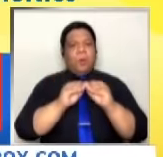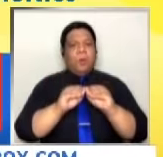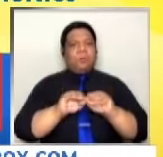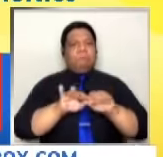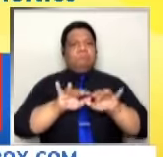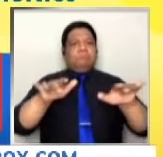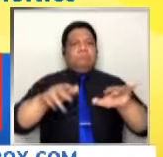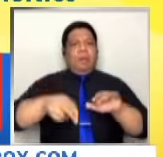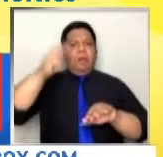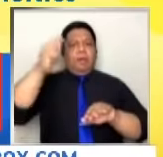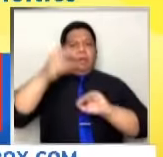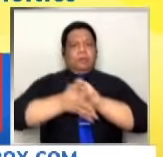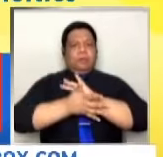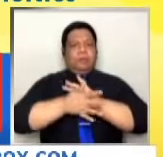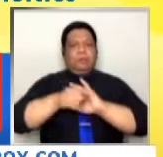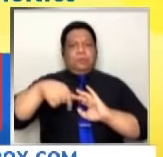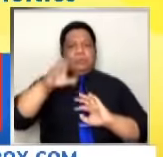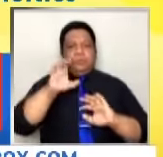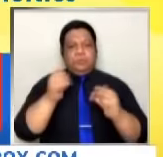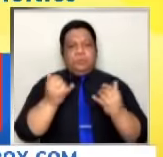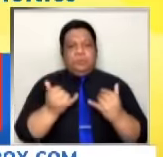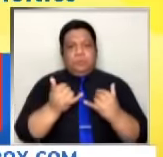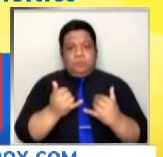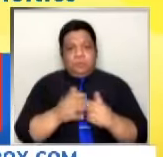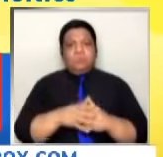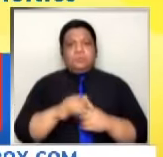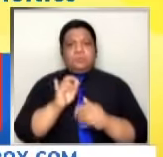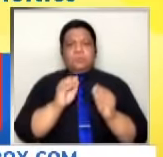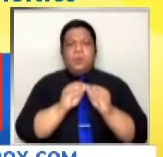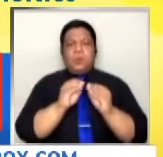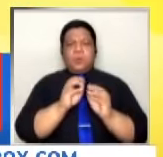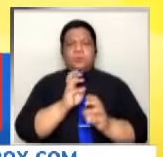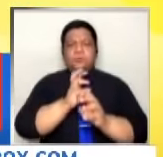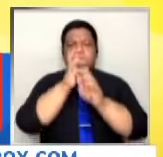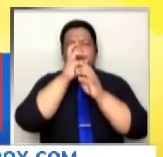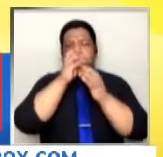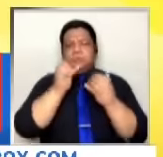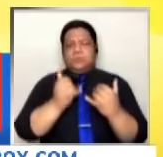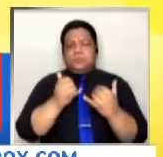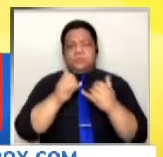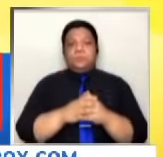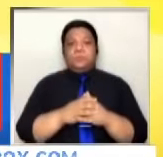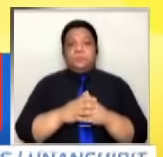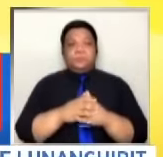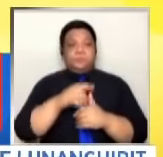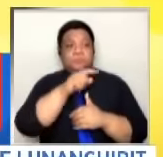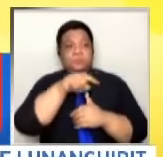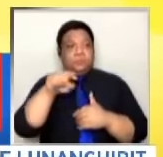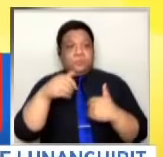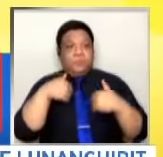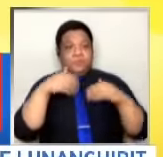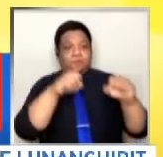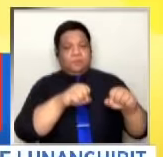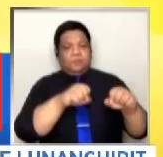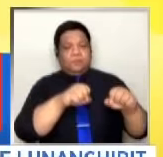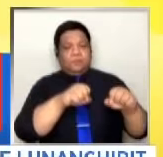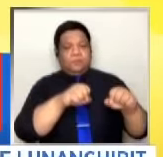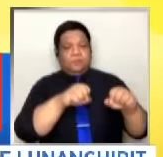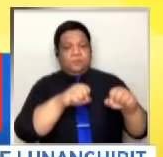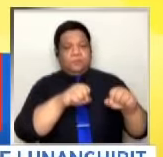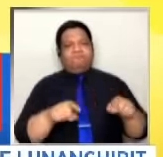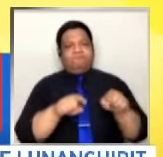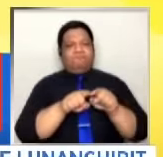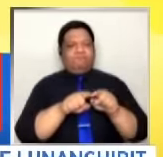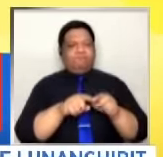Quezon City natin. Kaya mas mahigpit pa tayo. Inisyuhan ang mga nahuli ng ordinance violation receipt. Ipinatawag naman